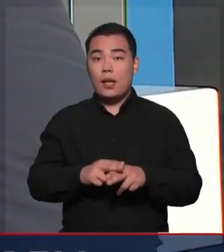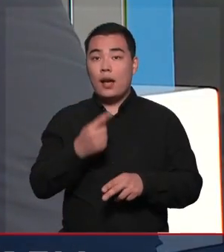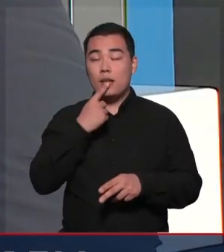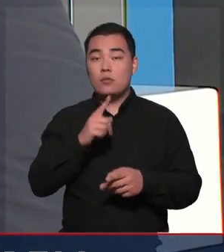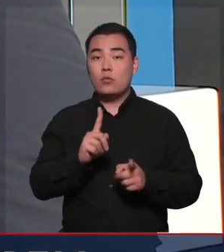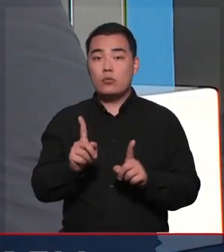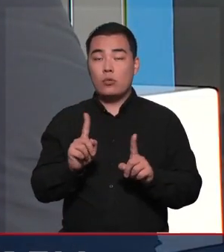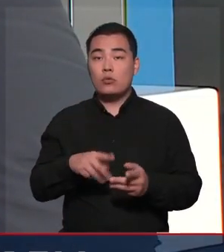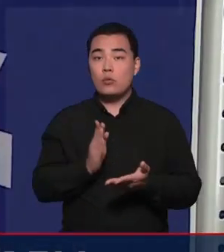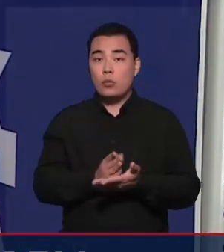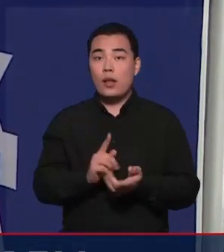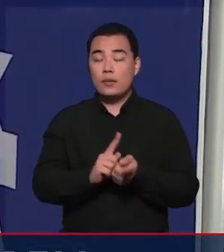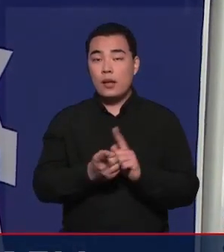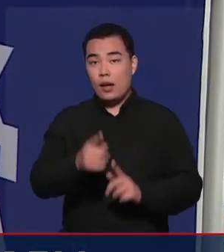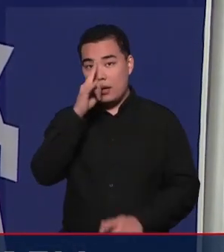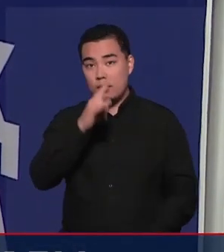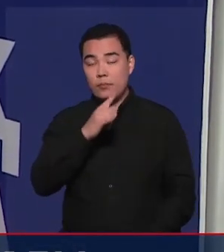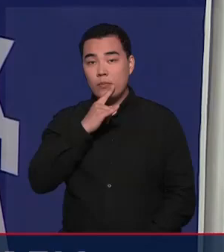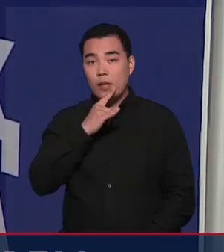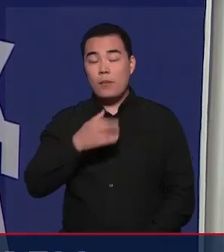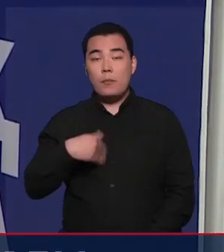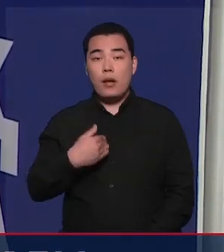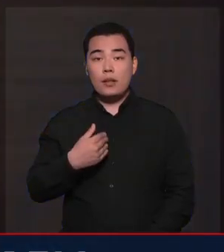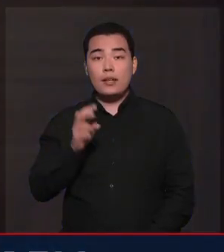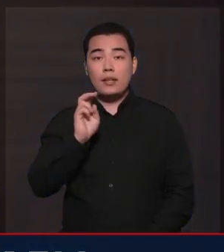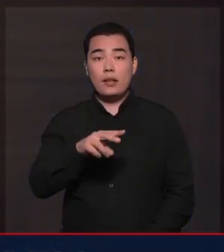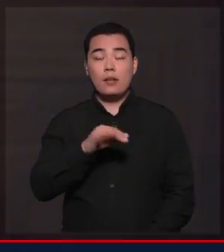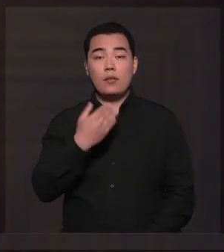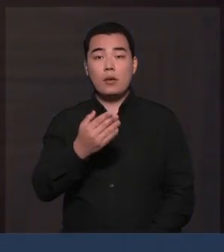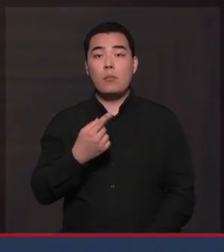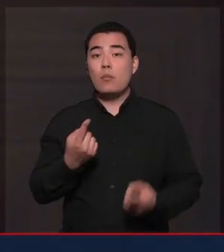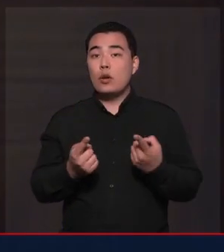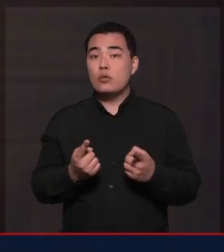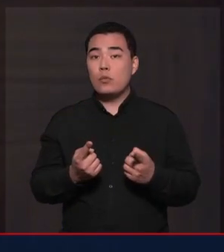қатынасы да солай болуы тиіс. Тұтынушы бір жерге келетті, сен маған неге